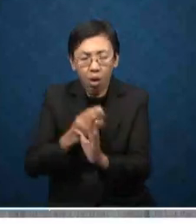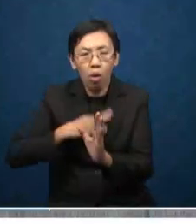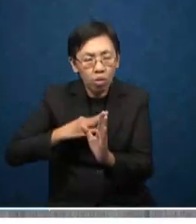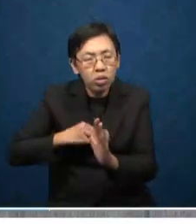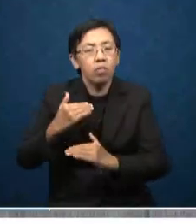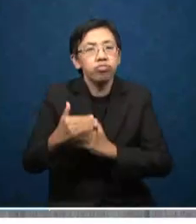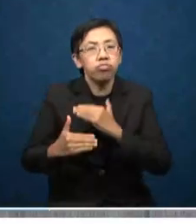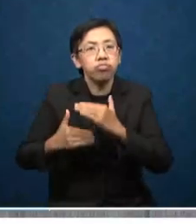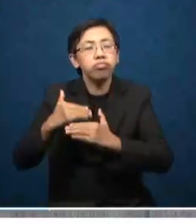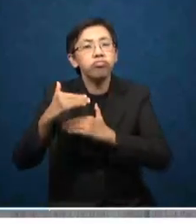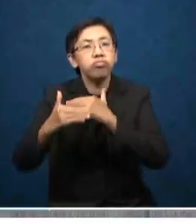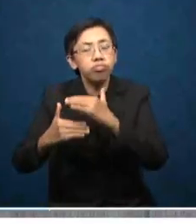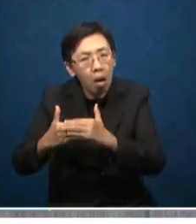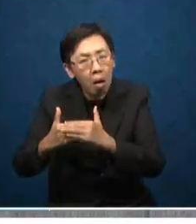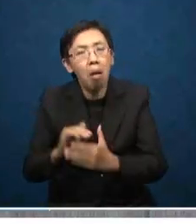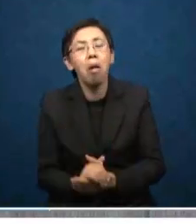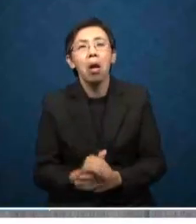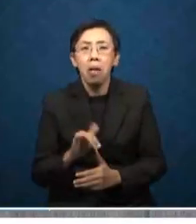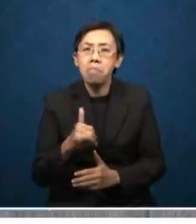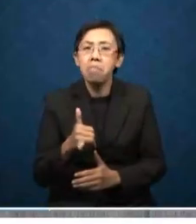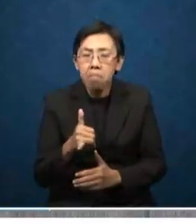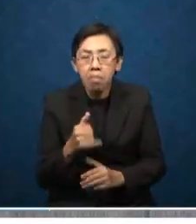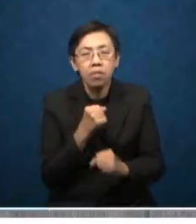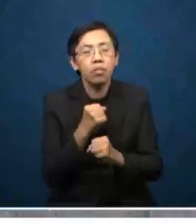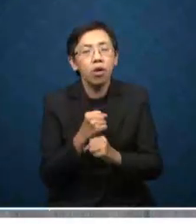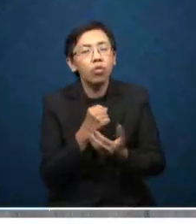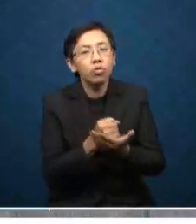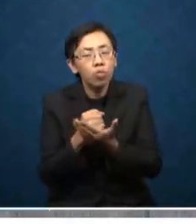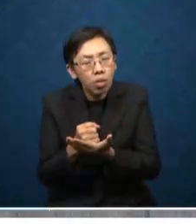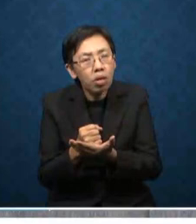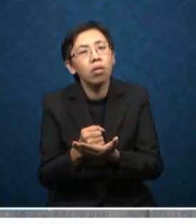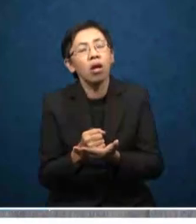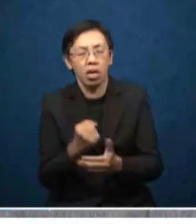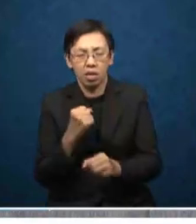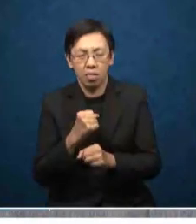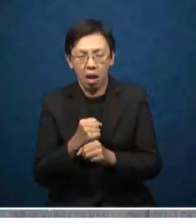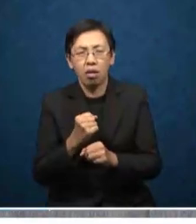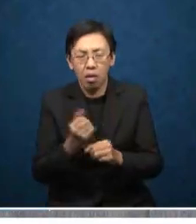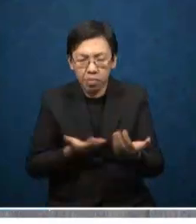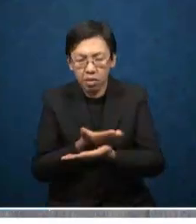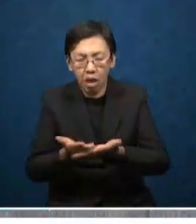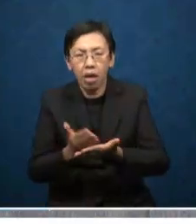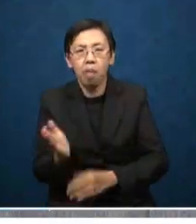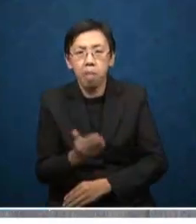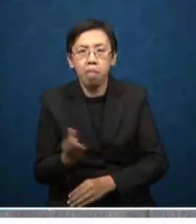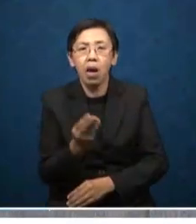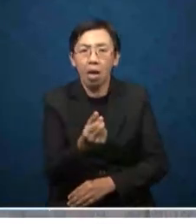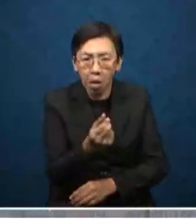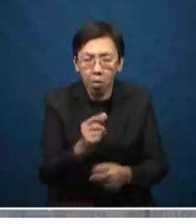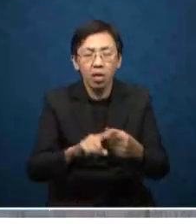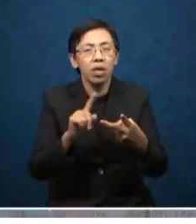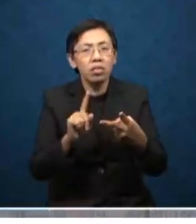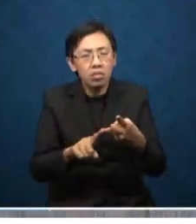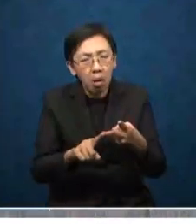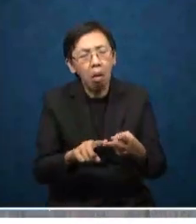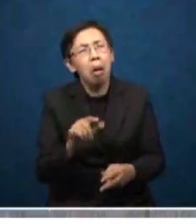เรื่องสามารถที่จะช่วยเหลือให้การดำเนินคดีที่ล่าช้านั้นรวดเร็วขึ้นได้แต่บางเรื่องหรือบางวิธีการ